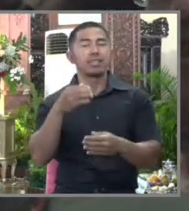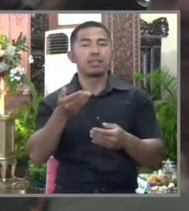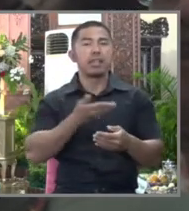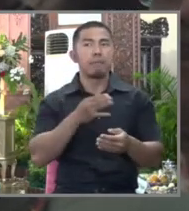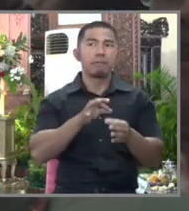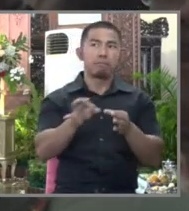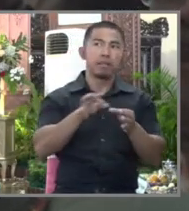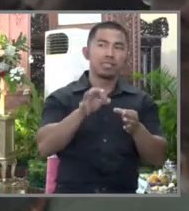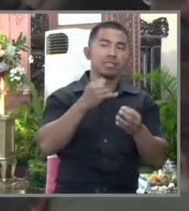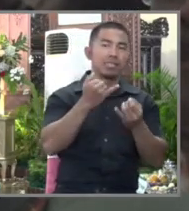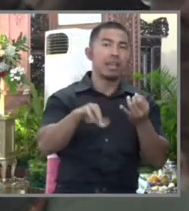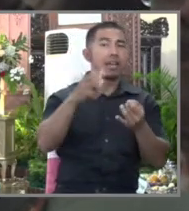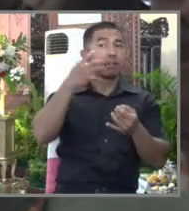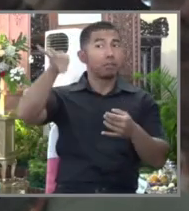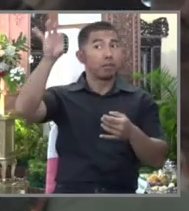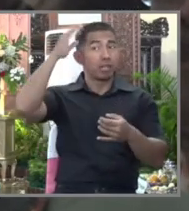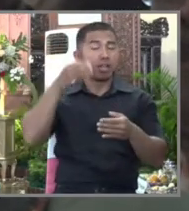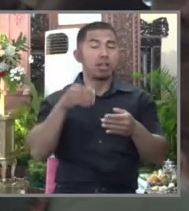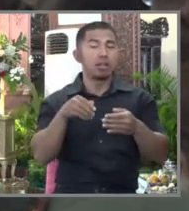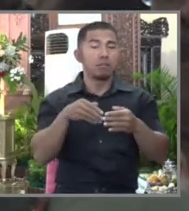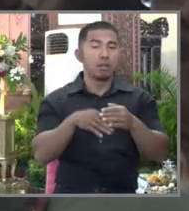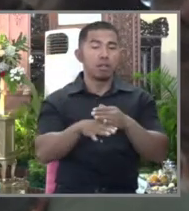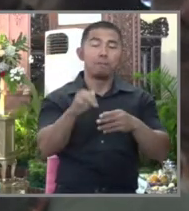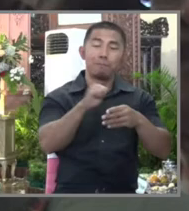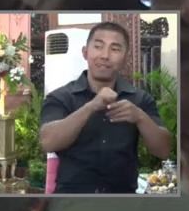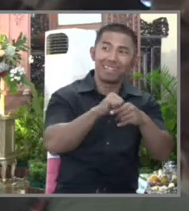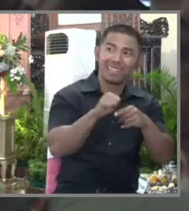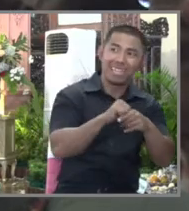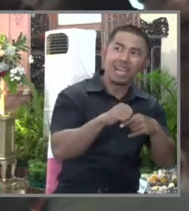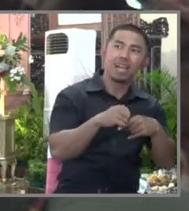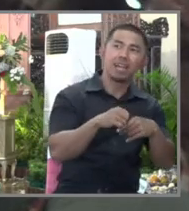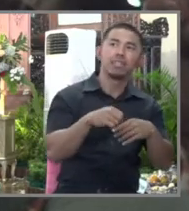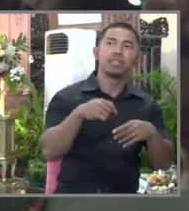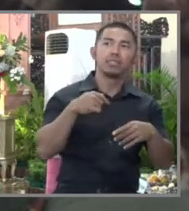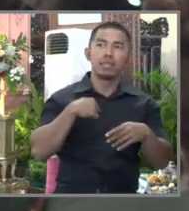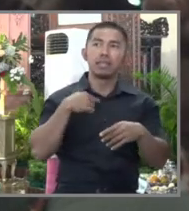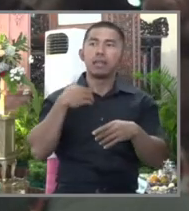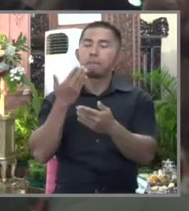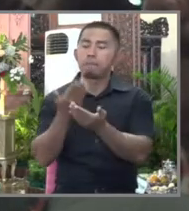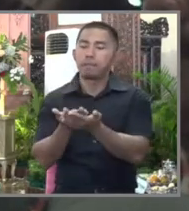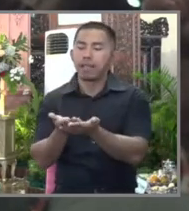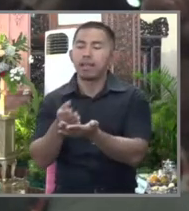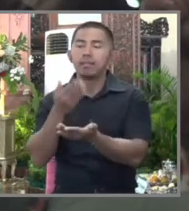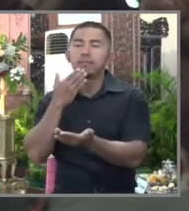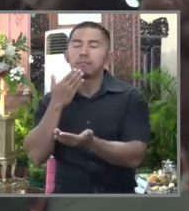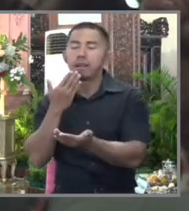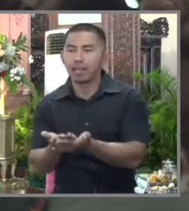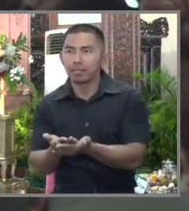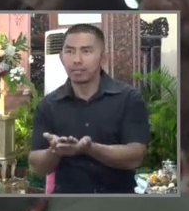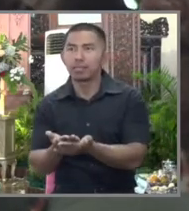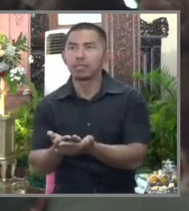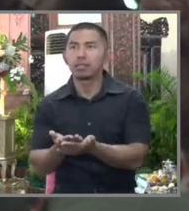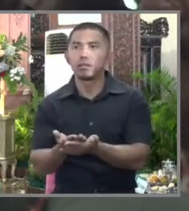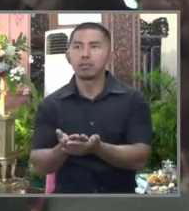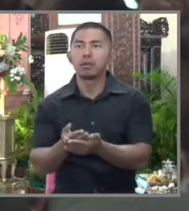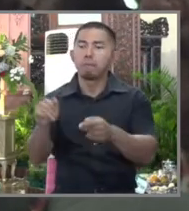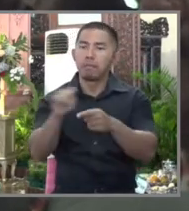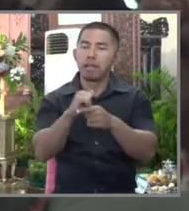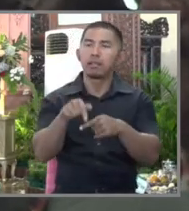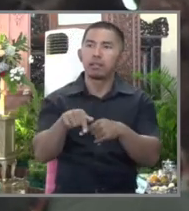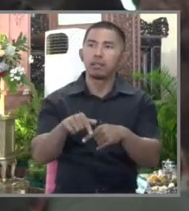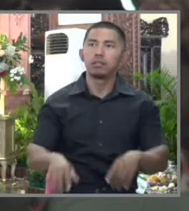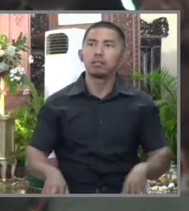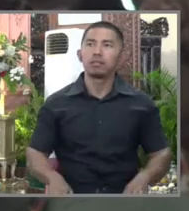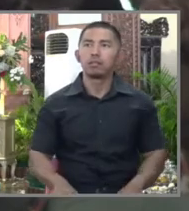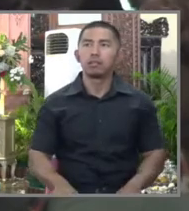dari Pemda mengenai pelatihan-pelatihan batik. Saya terima kasih sekali ada pelatihan-pelatihan tersebut. Ada tapi